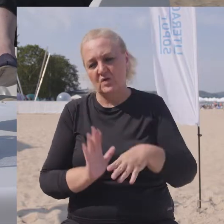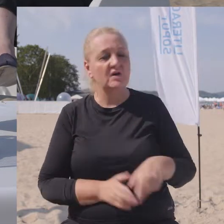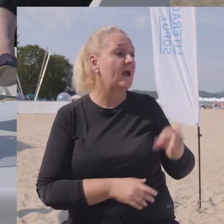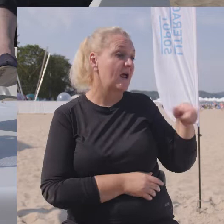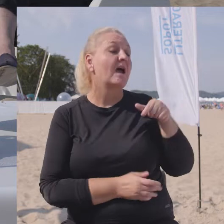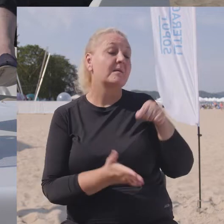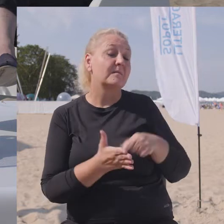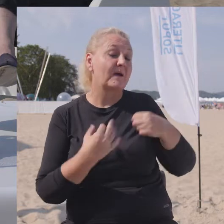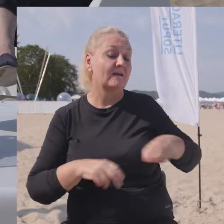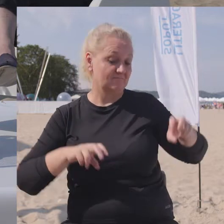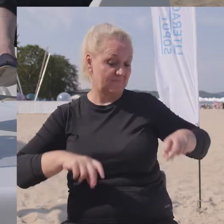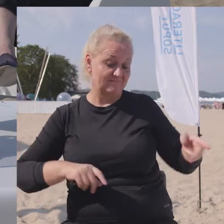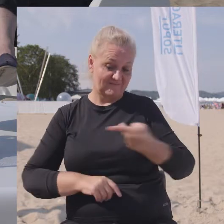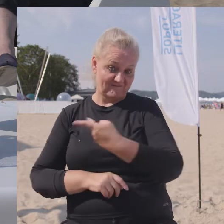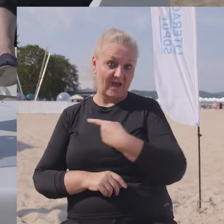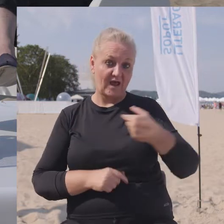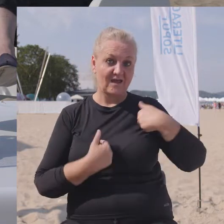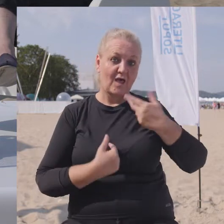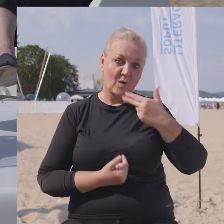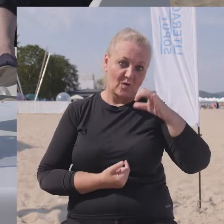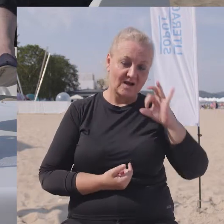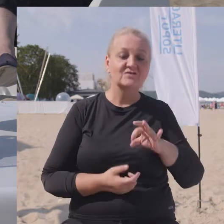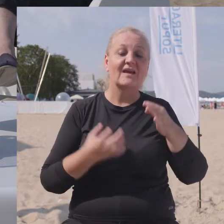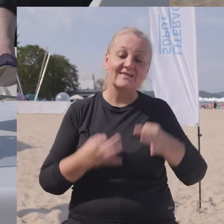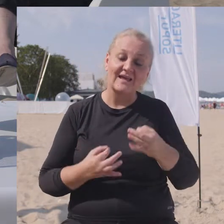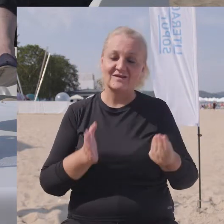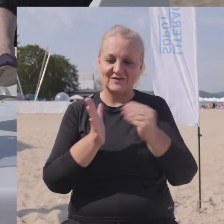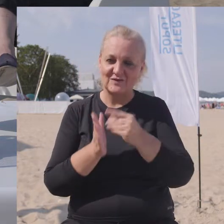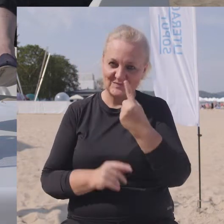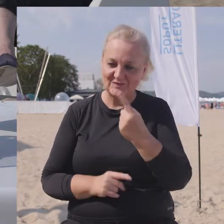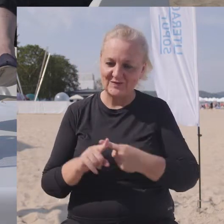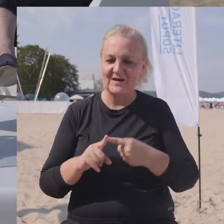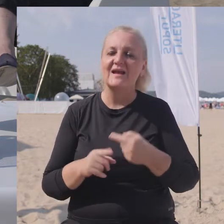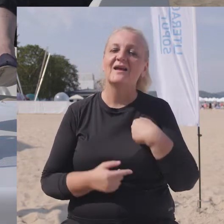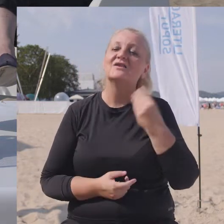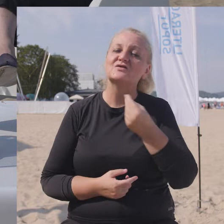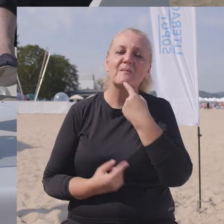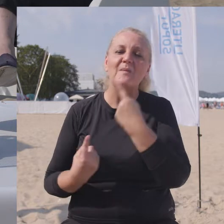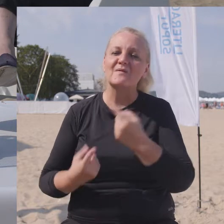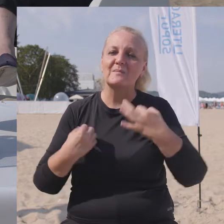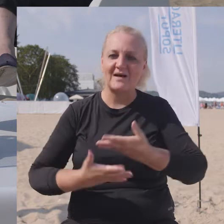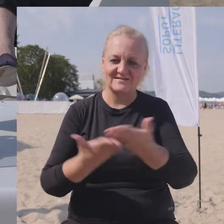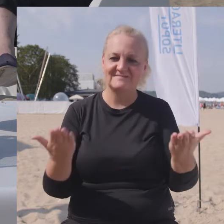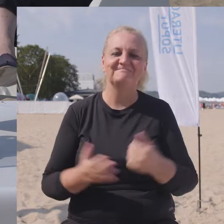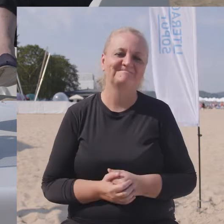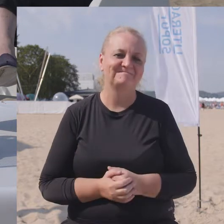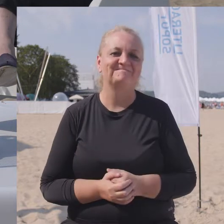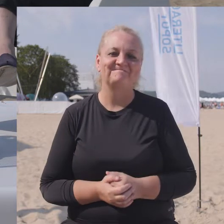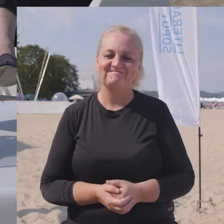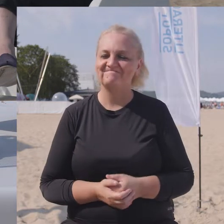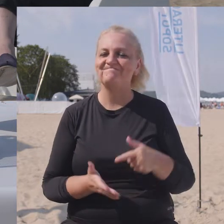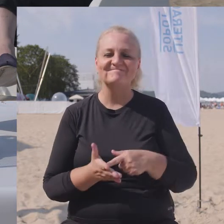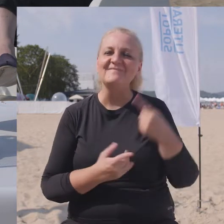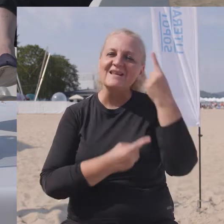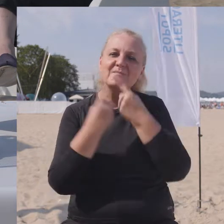kozetce u Nogasia, to proszę pozwolić, że wykonam teraz krótką pracę terapeutyczną. Proszę uprzejmie. I podzielę się z tobą i z Państwem jedną z najbardziej istotnych,